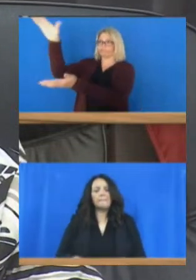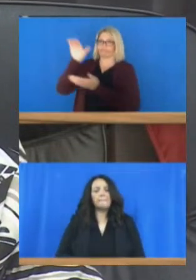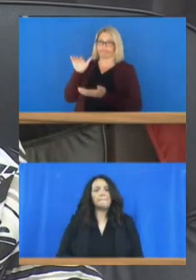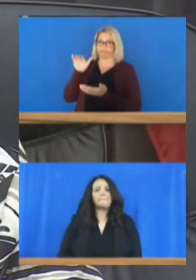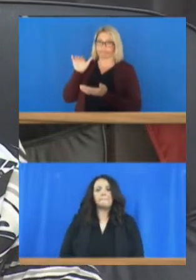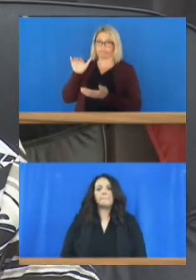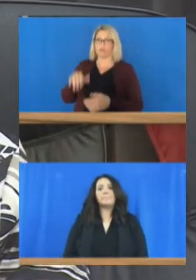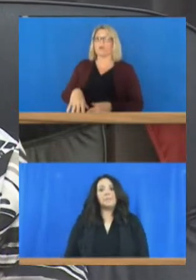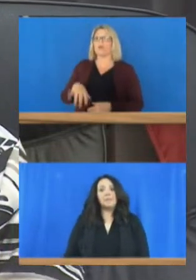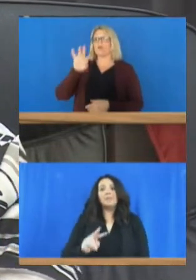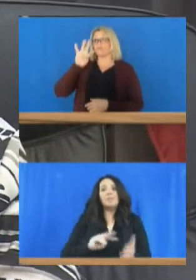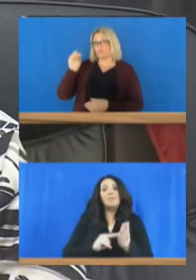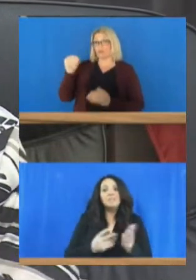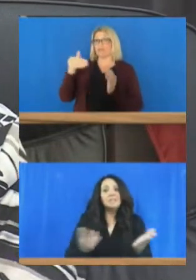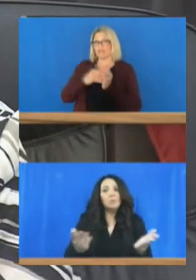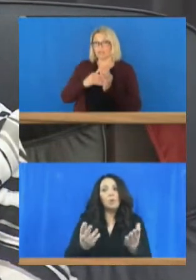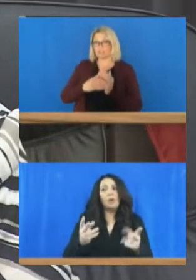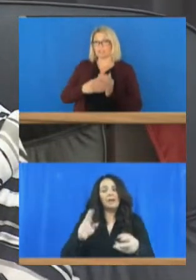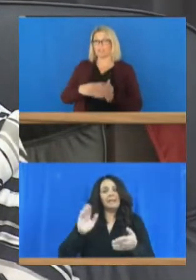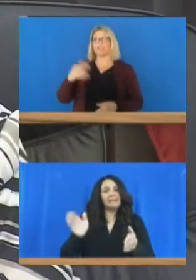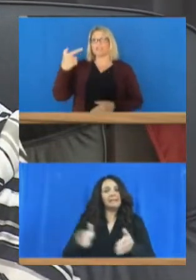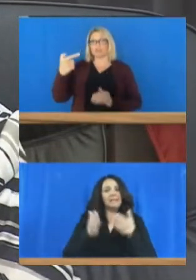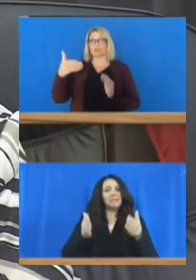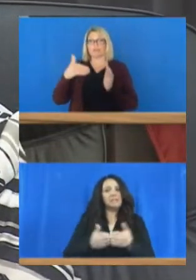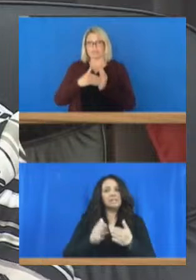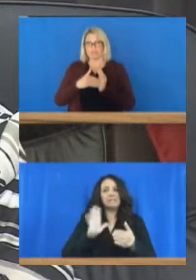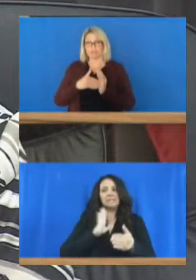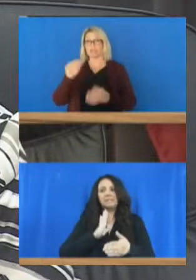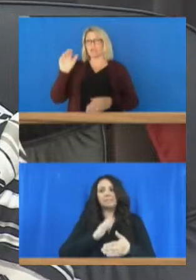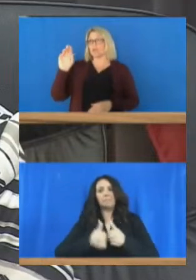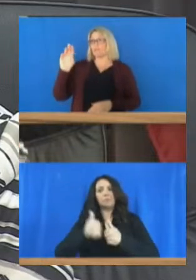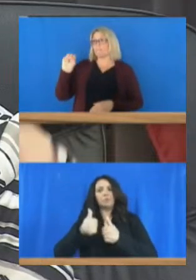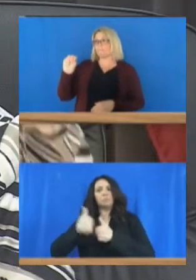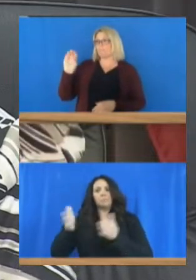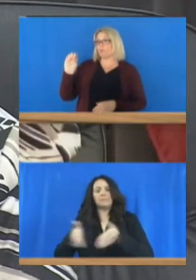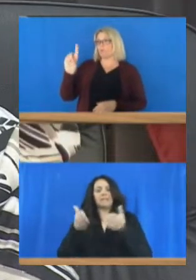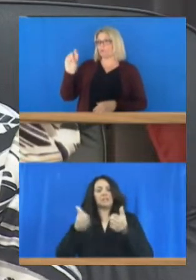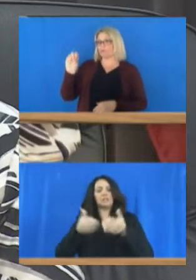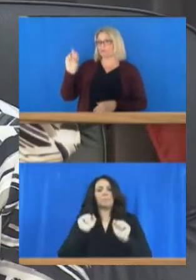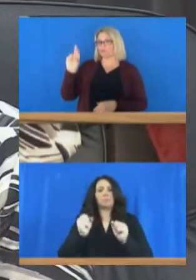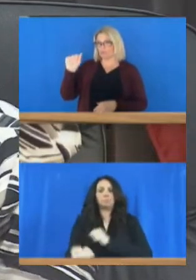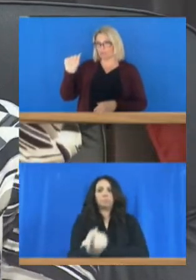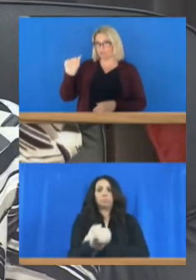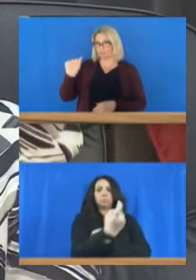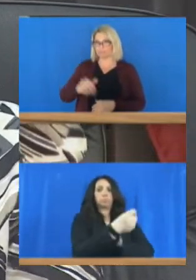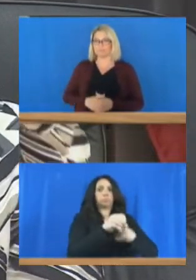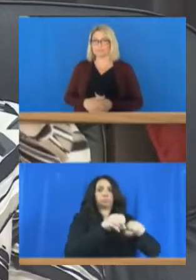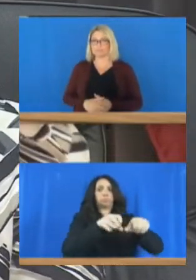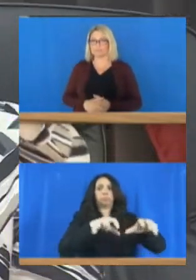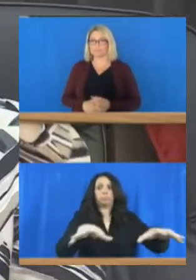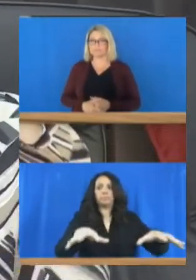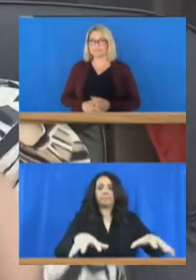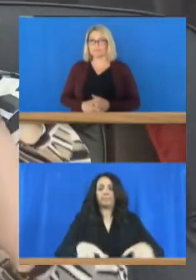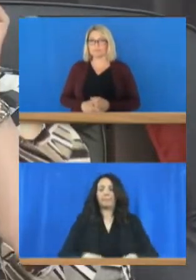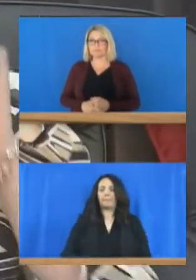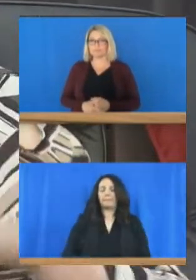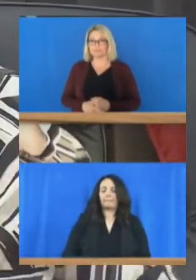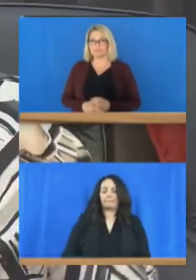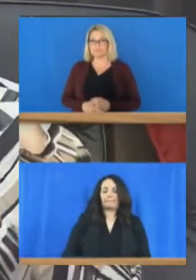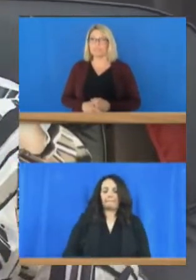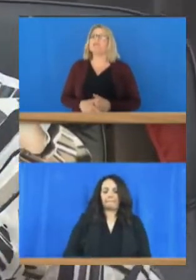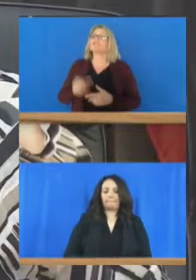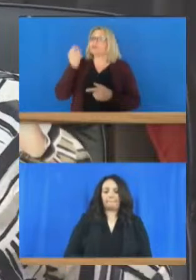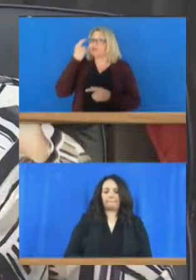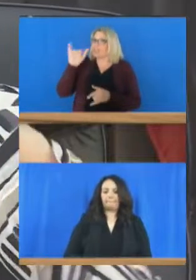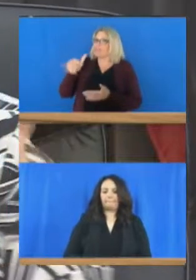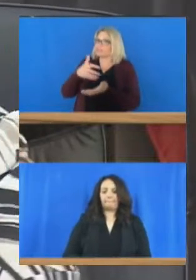Justin Dupuis, l'Acadie Nouvelle. Oui, bonjour Mme Russell. Vous avez mentionné tout à l'heure que les plus